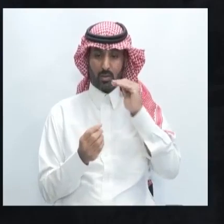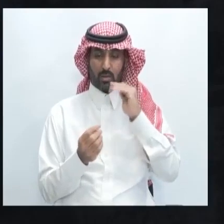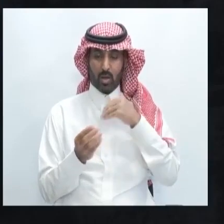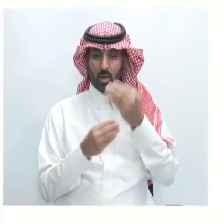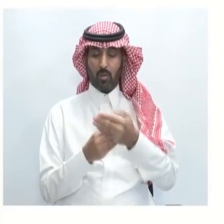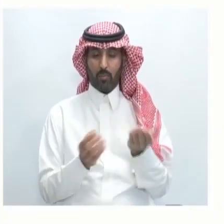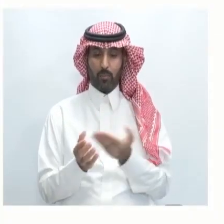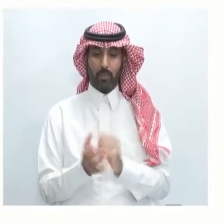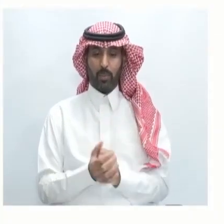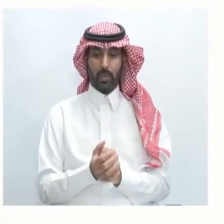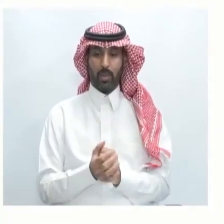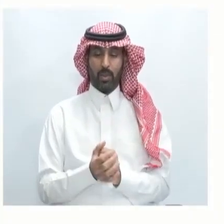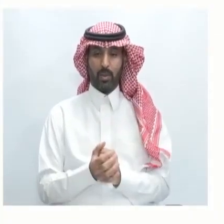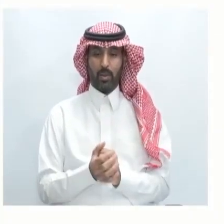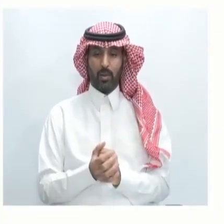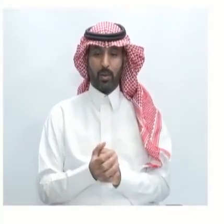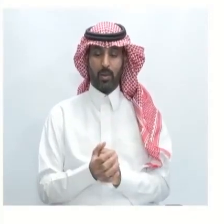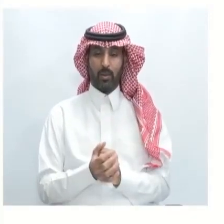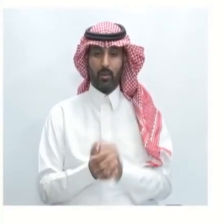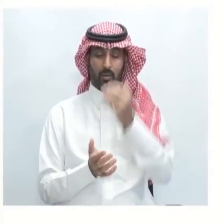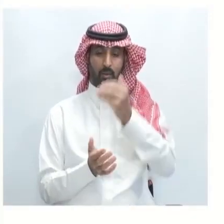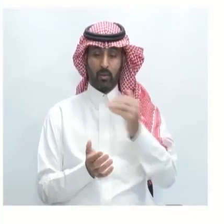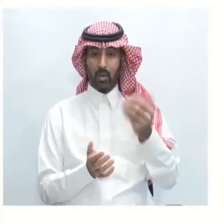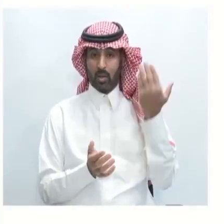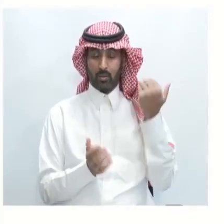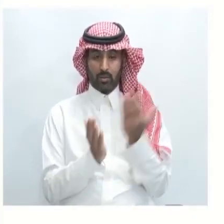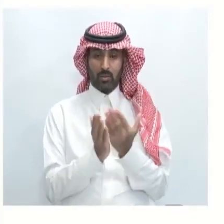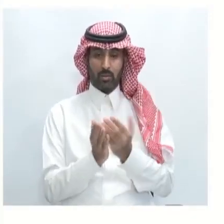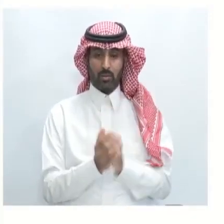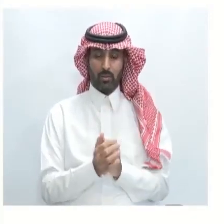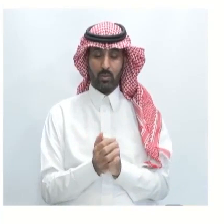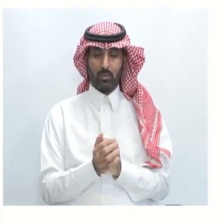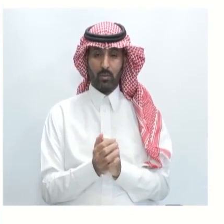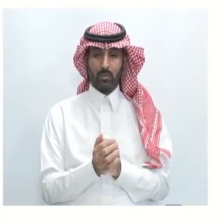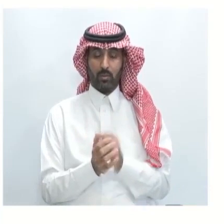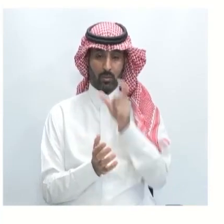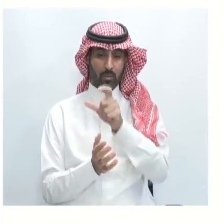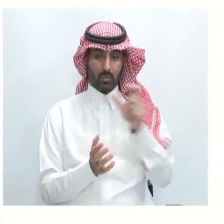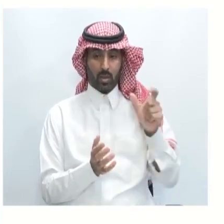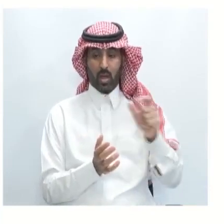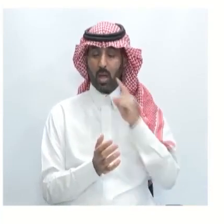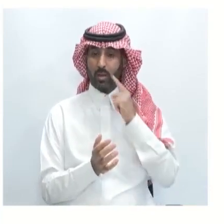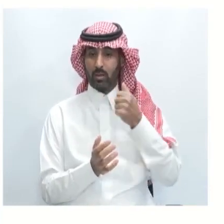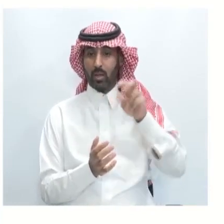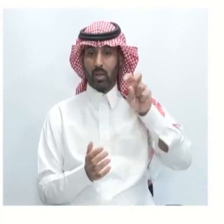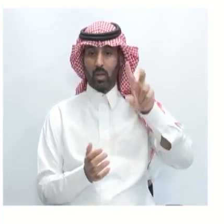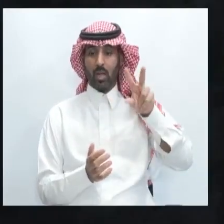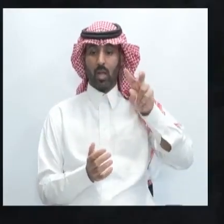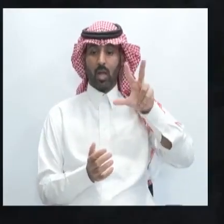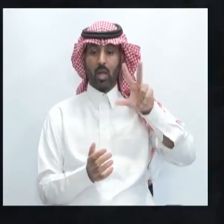طرحتها قبل قليل وايضا في الدرس السابق تعرفنا على عناصر القياس